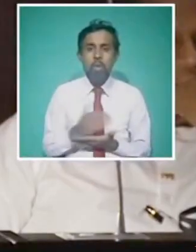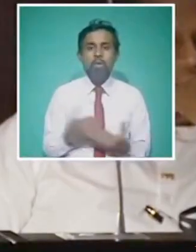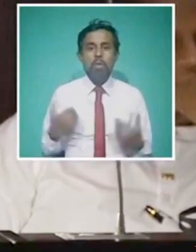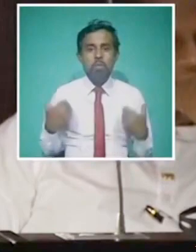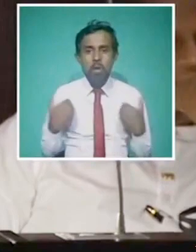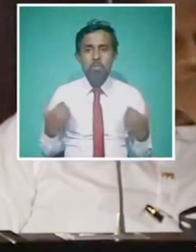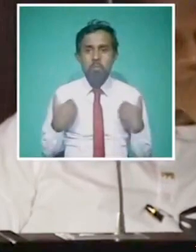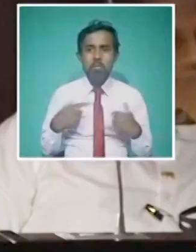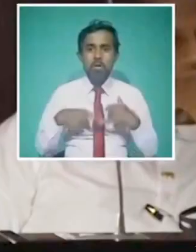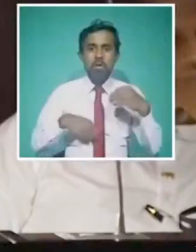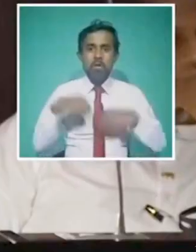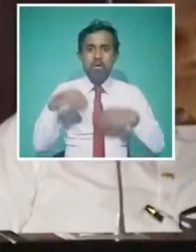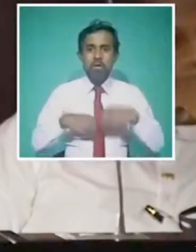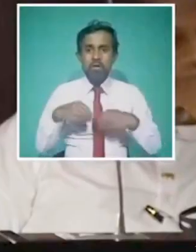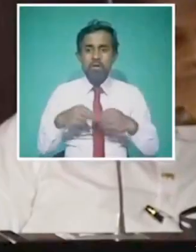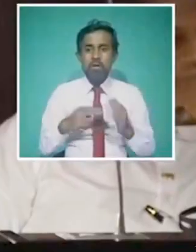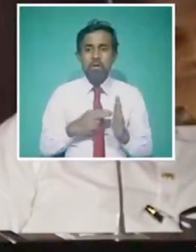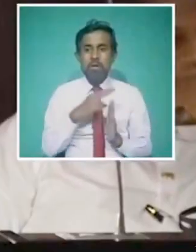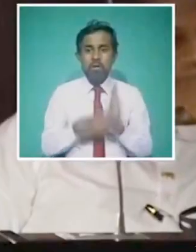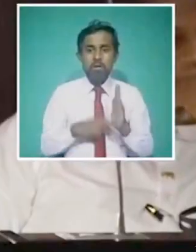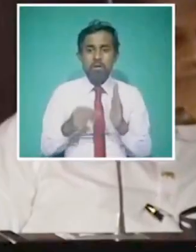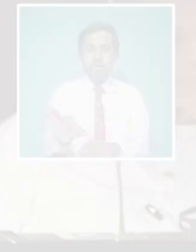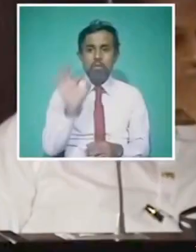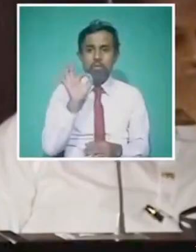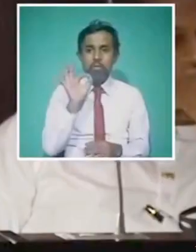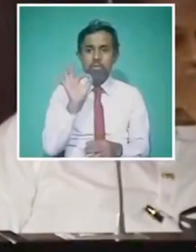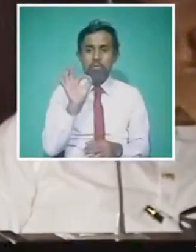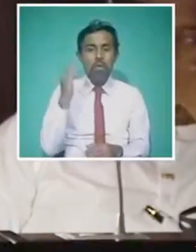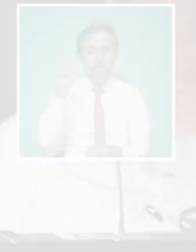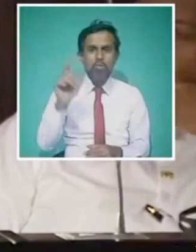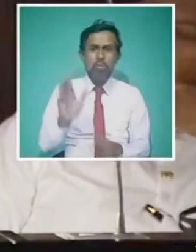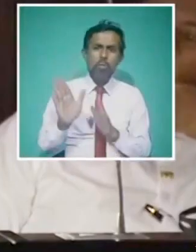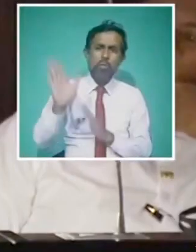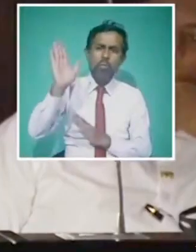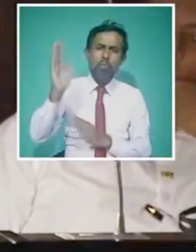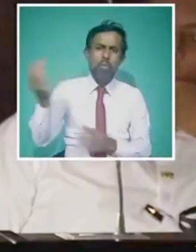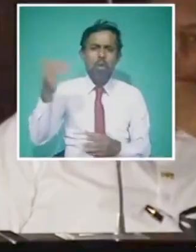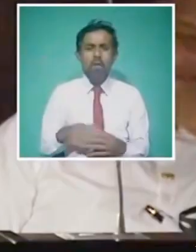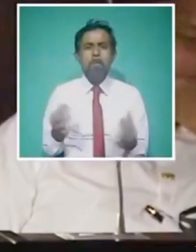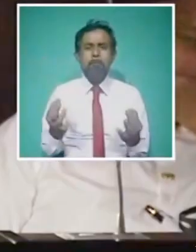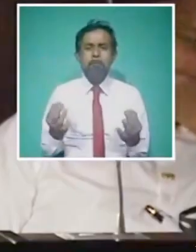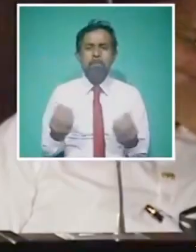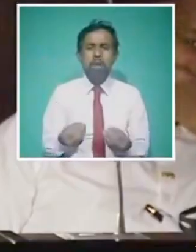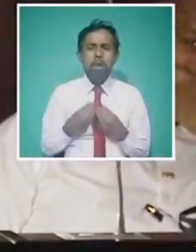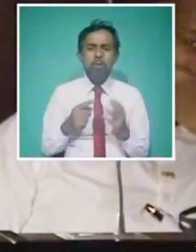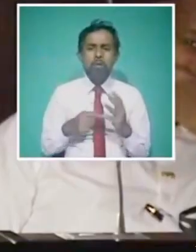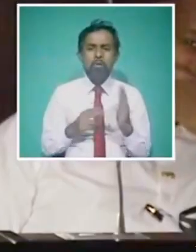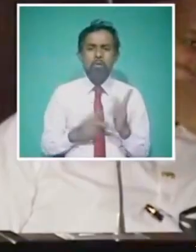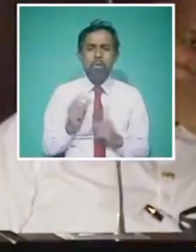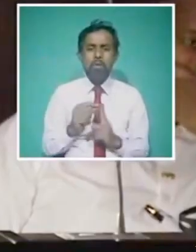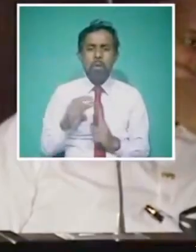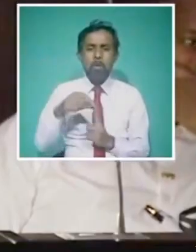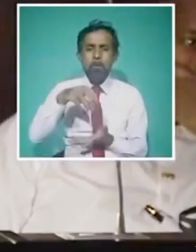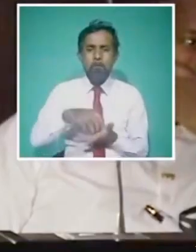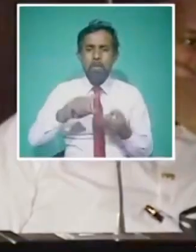වෙලා තමයි මේ ඡන්ද අරගෙන මේ ජාතික ලැයිස්තුවේ මන්ත්‍රී ටික තෝරගත්තේ. එතුමිය මේ කොහෙද මේ ඉඳලා ආවිලා පිනට එක්සත් ජාතික පක්ෂයෙන් පළාත් සභා